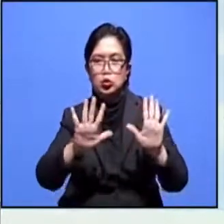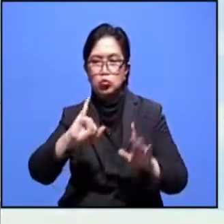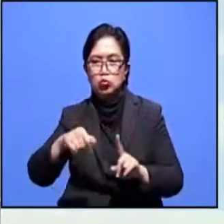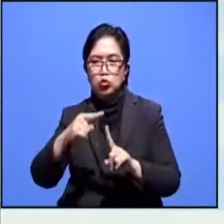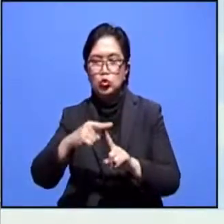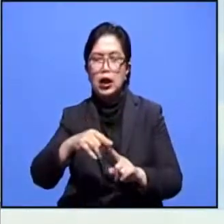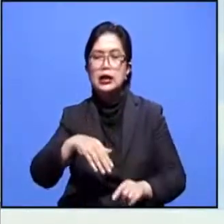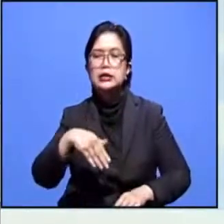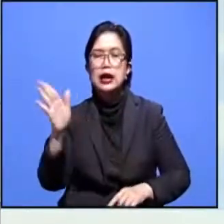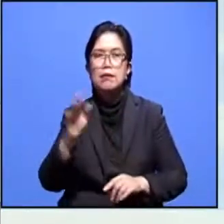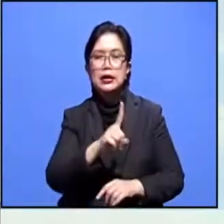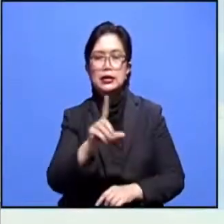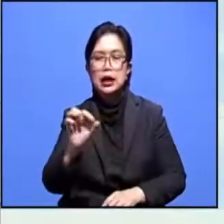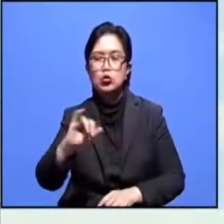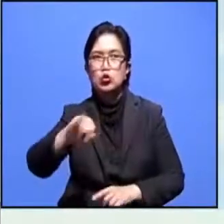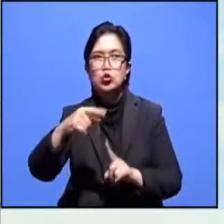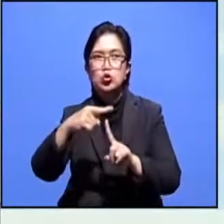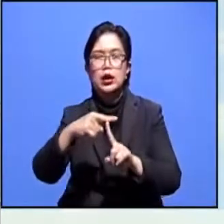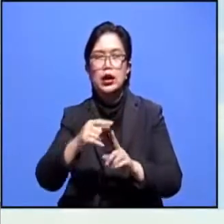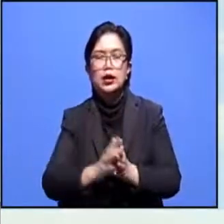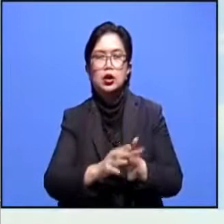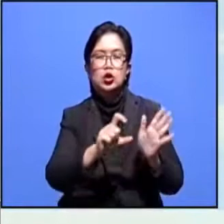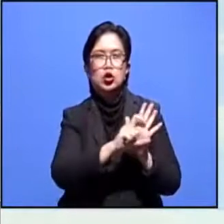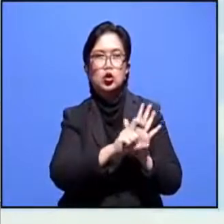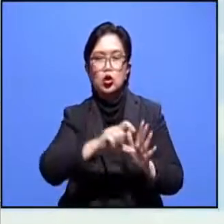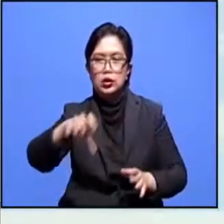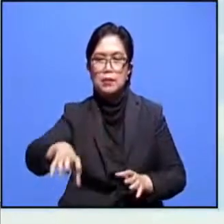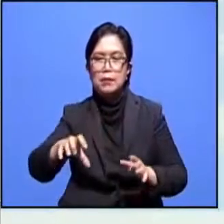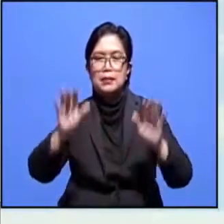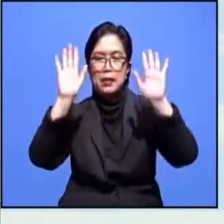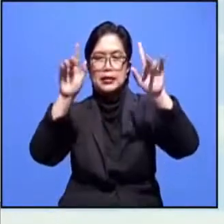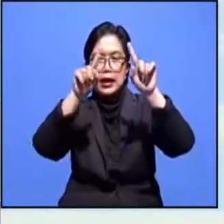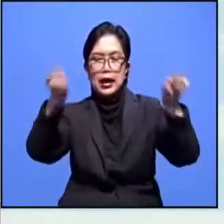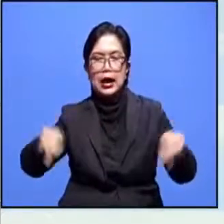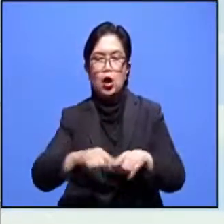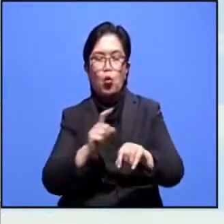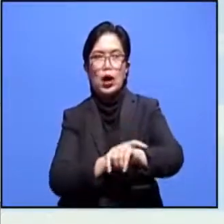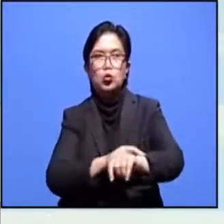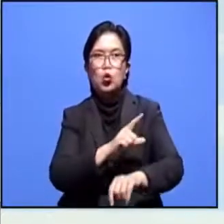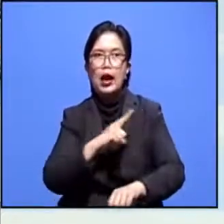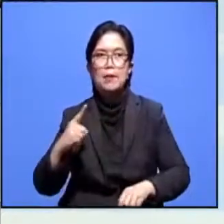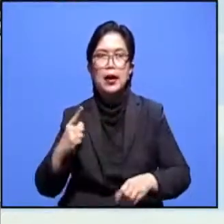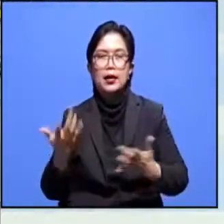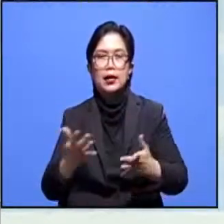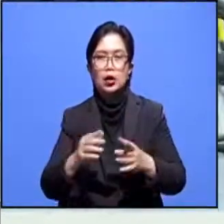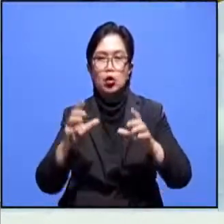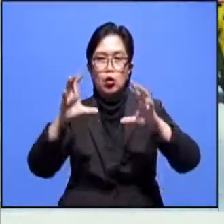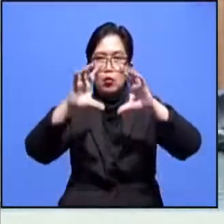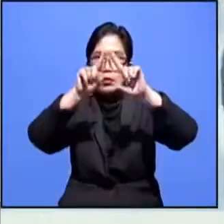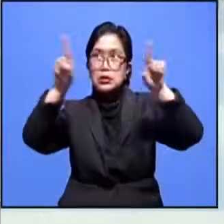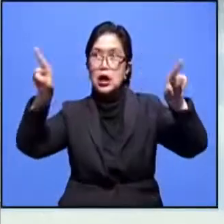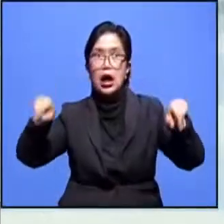rupiah tergantung beberapa hal, seperti ada lokasi pemasangan, kemudian lama pemasangan, dan juga besaran baliho ataupun reklame